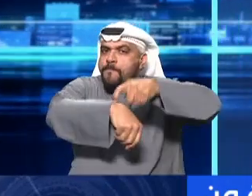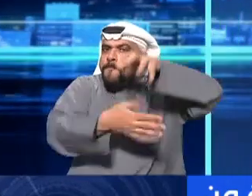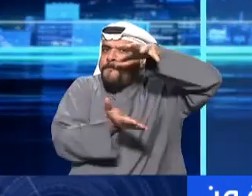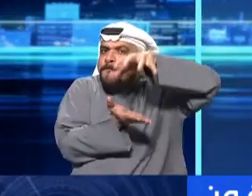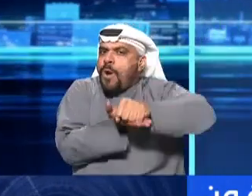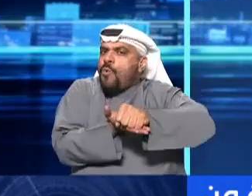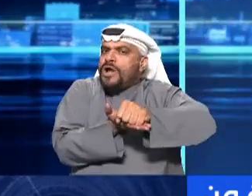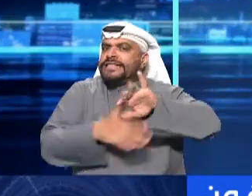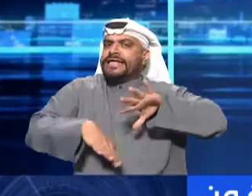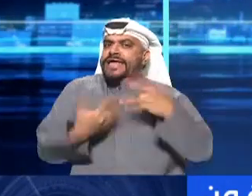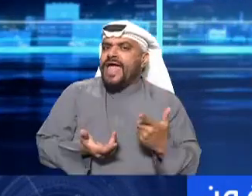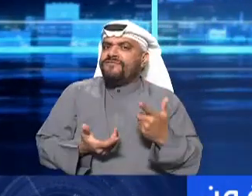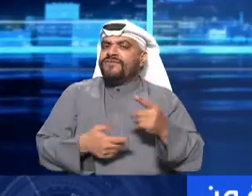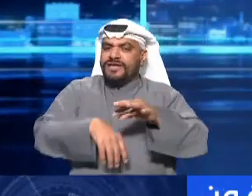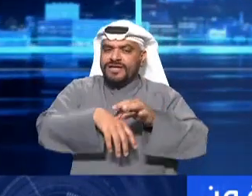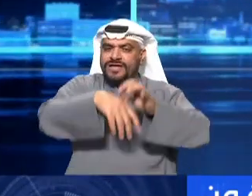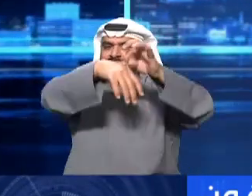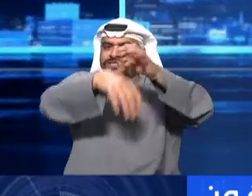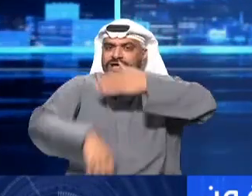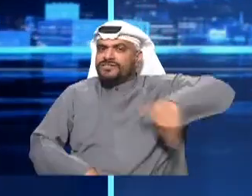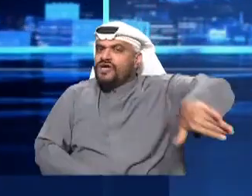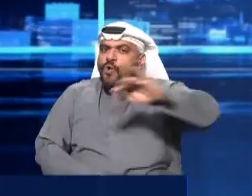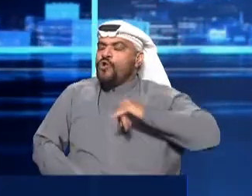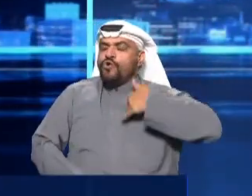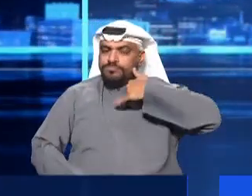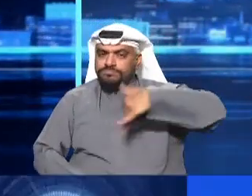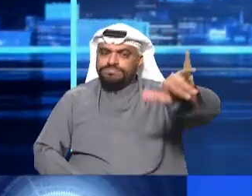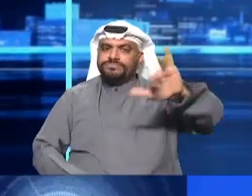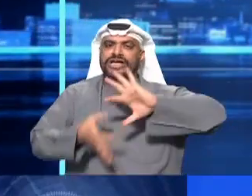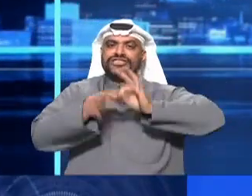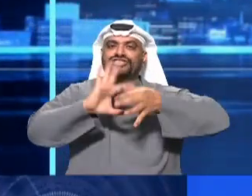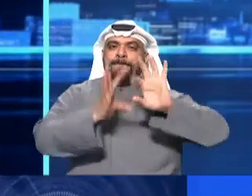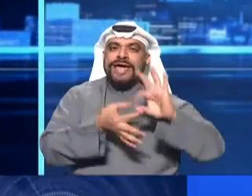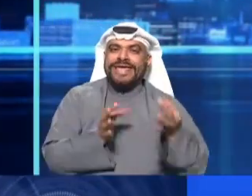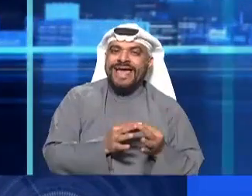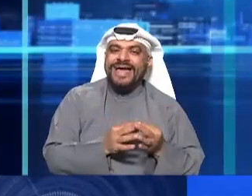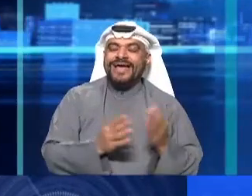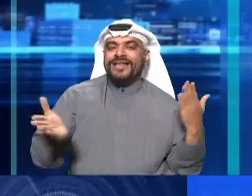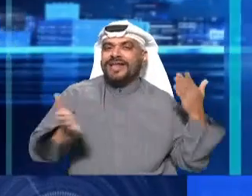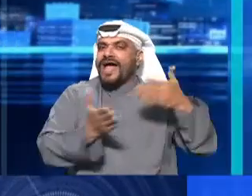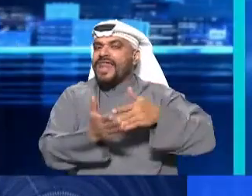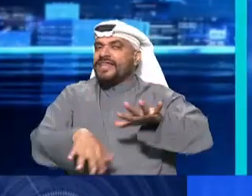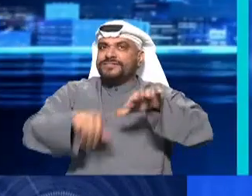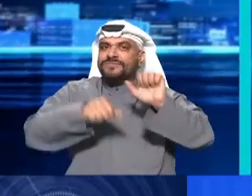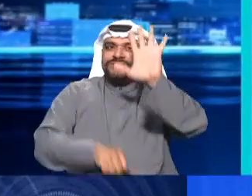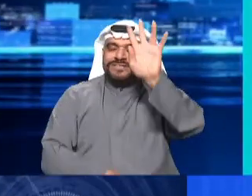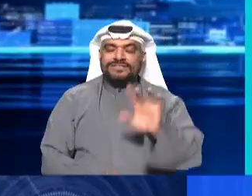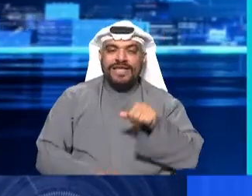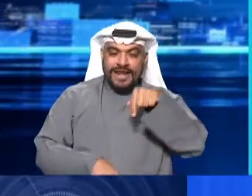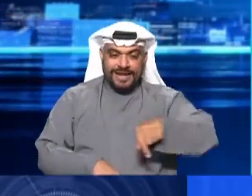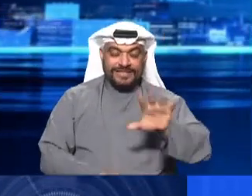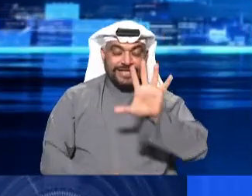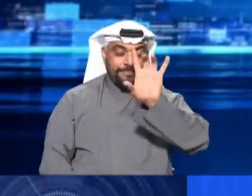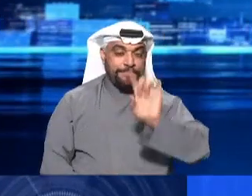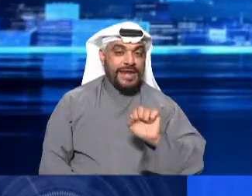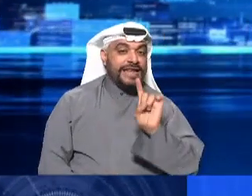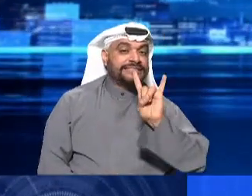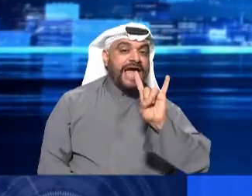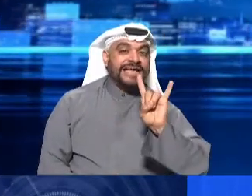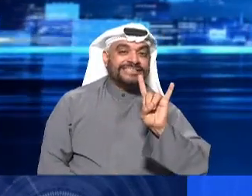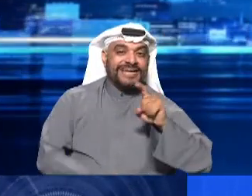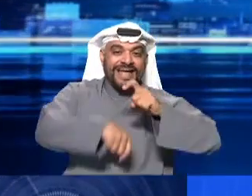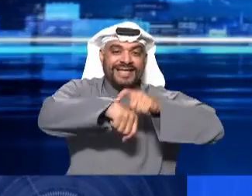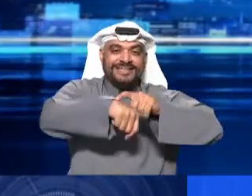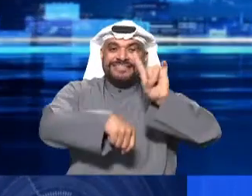الكويت بتنفيذ نظام حجز المواعيد لدخول الجمعيات التعاونية الاستهلاكية خلال فترة حظر التجوال الجزئي في